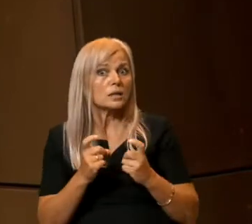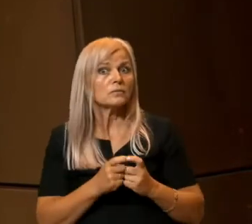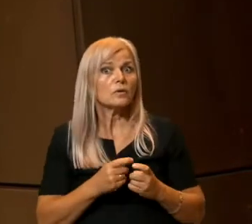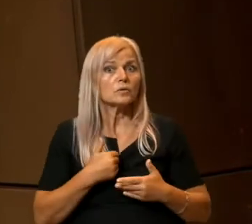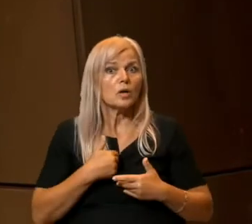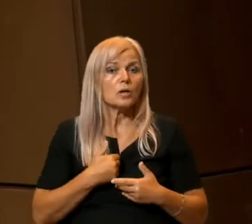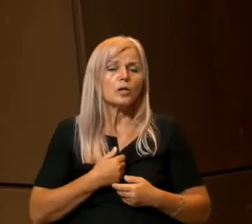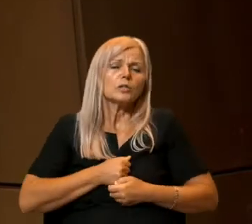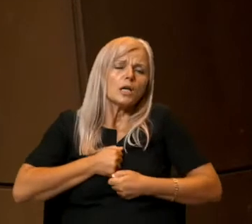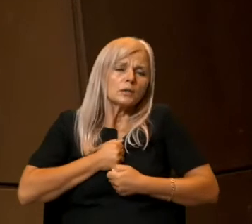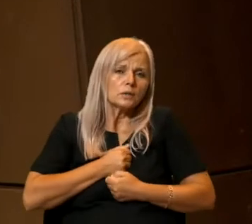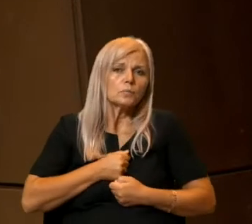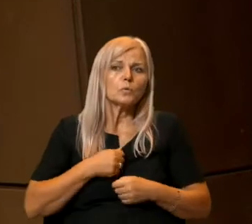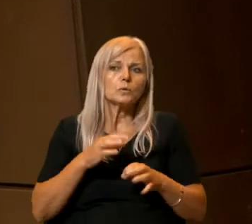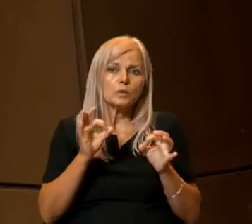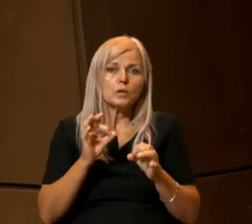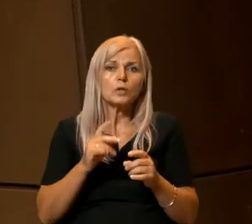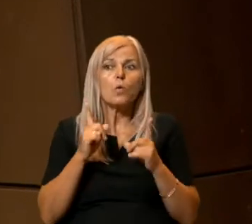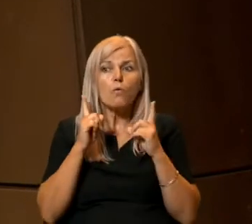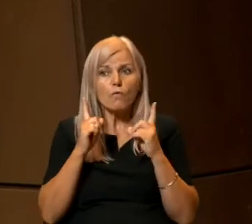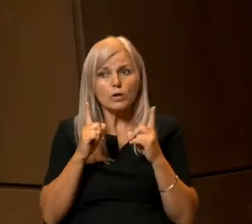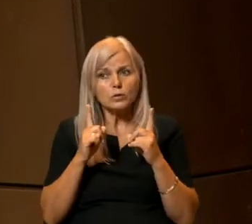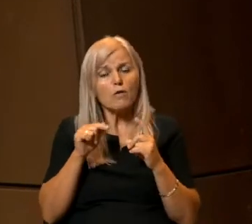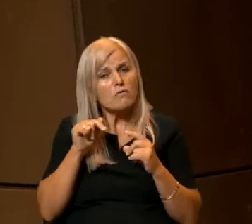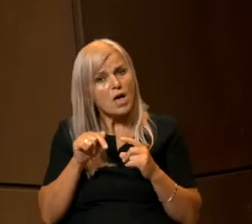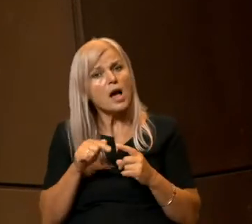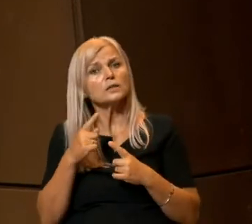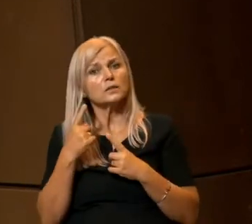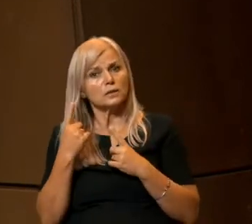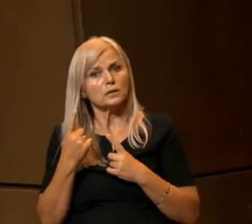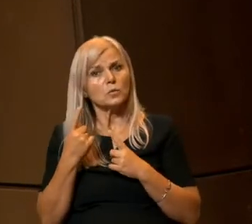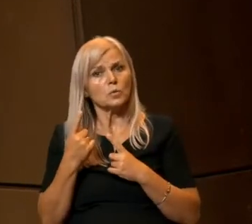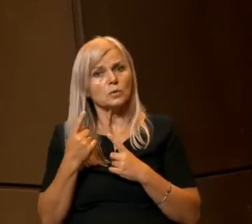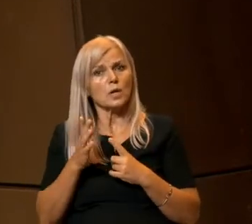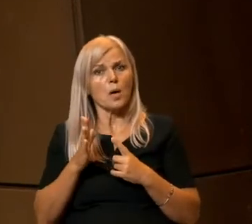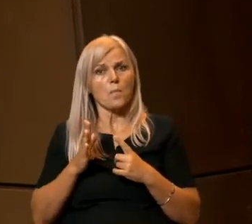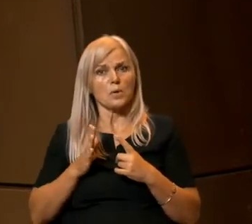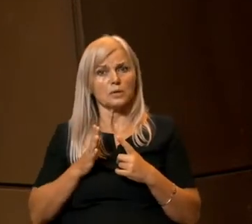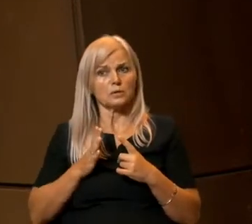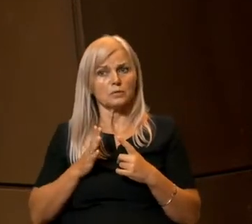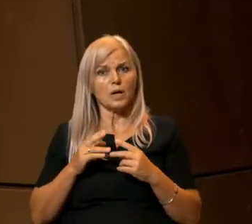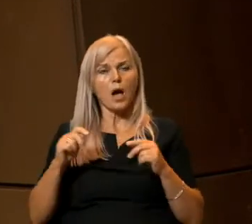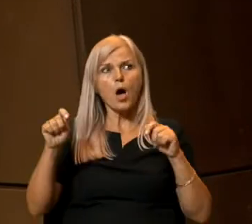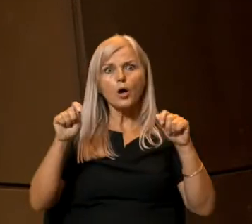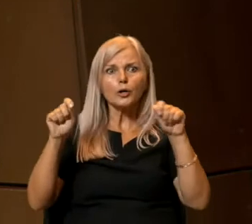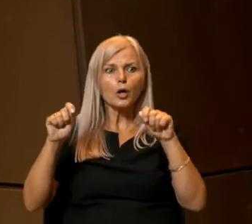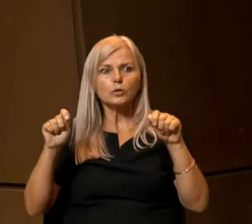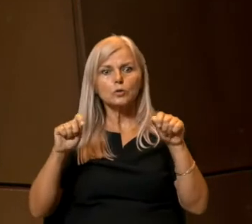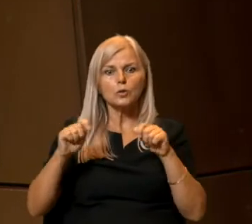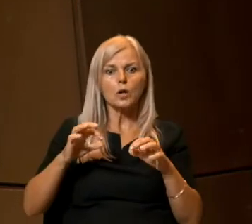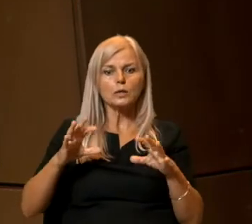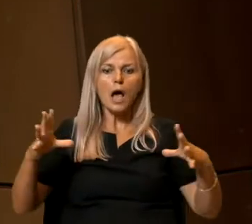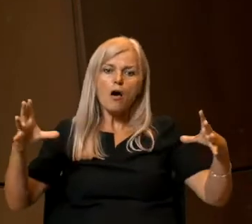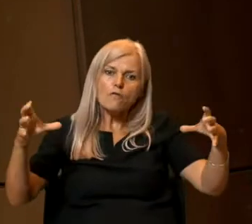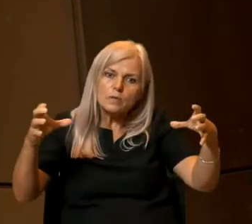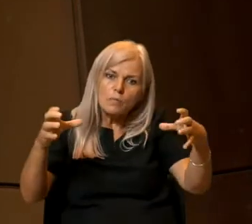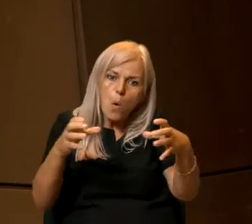to zasmuca i uważam, że w tym wypadku bycie w rezonansie z historią